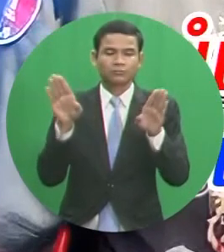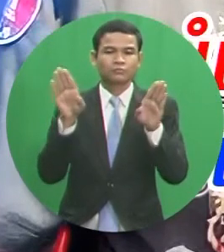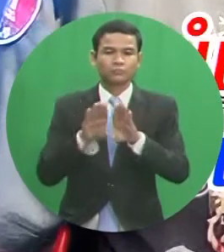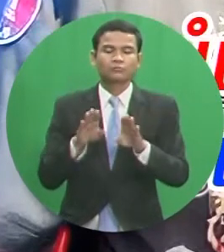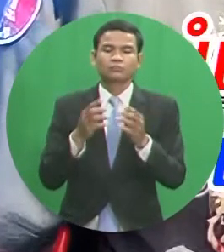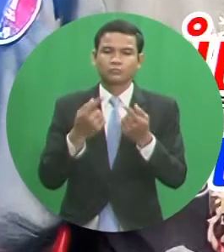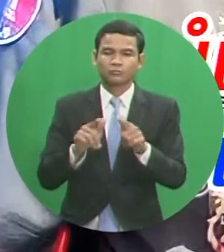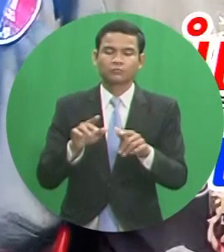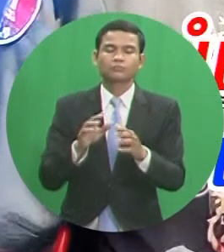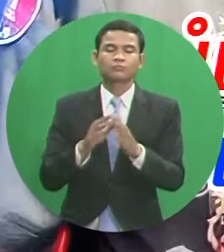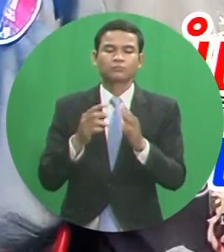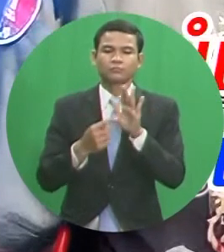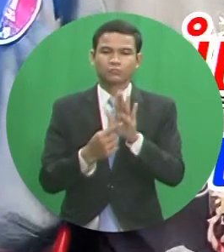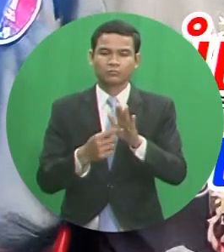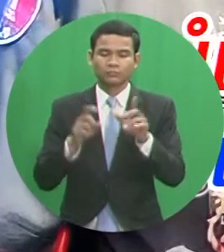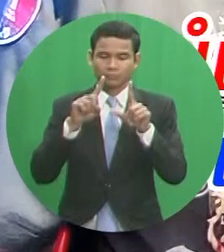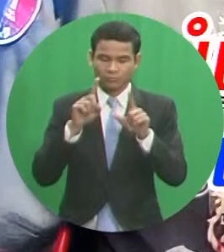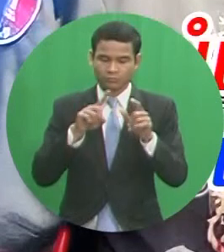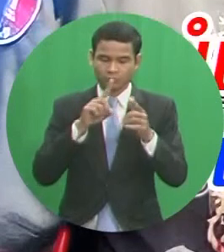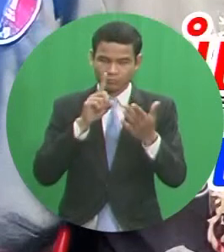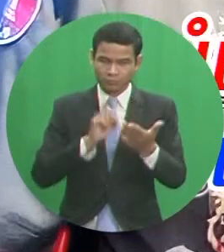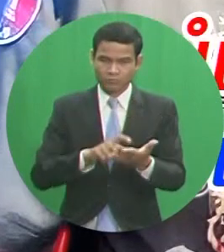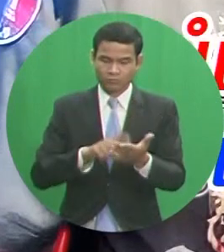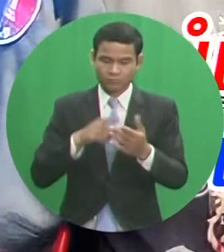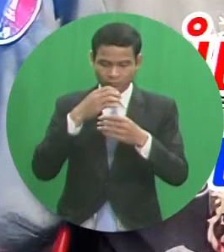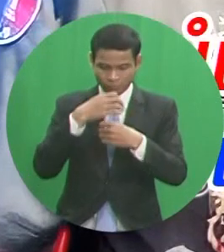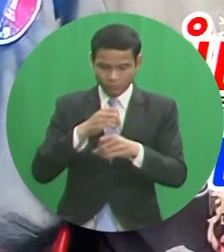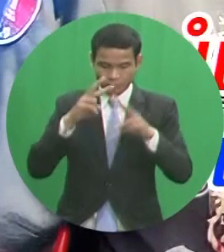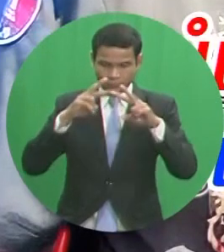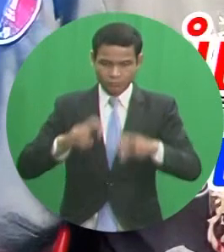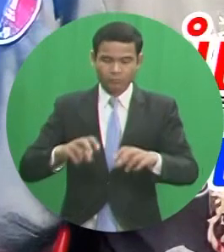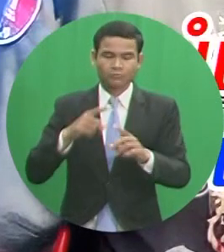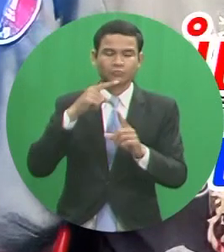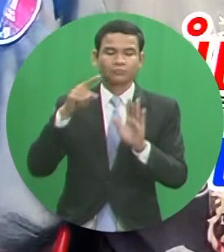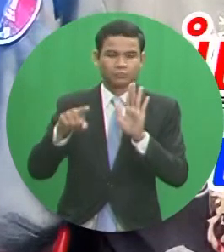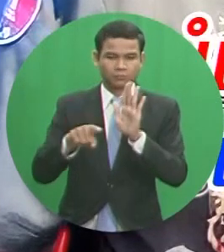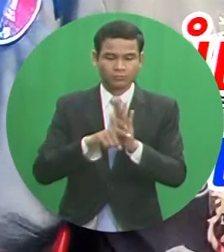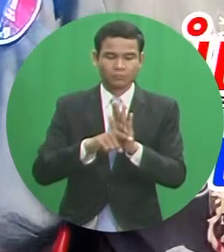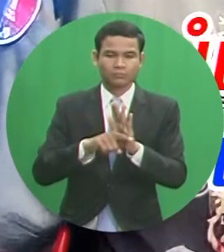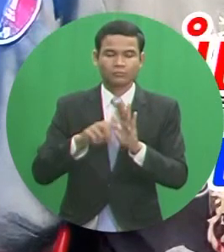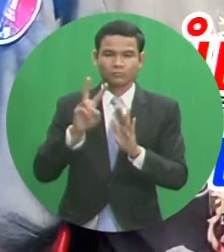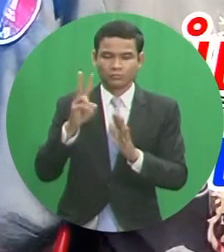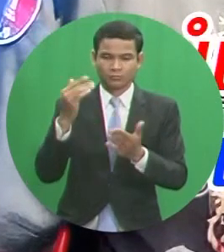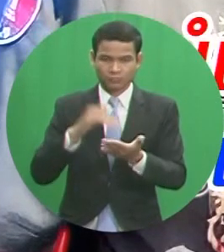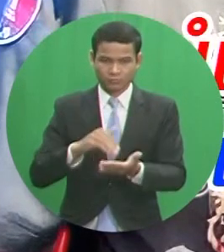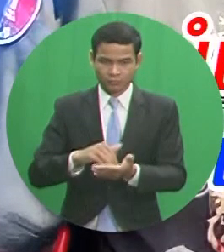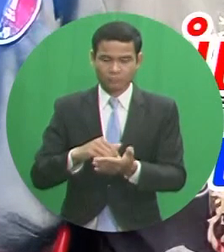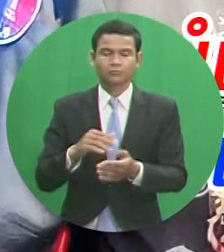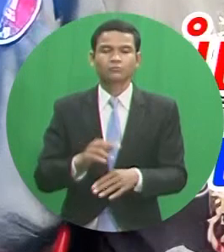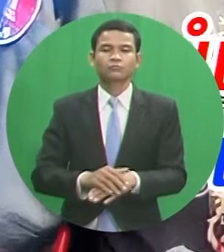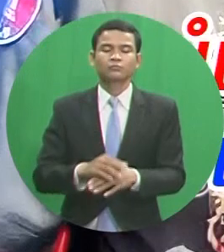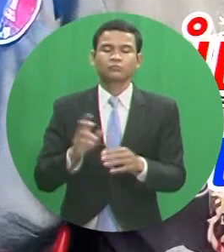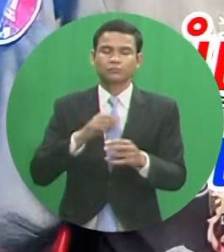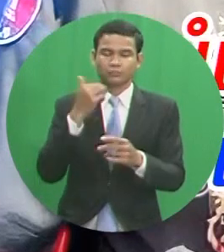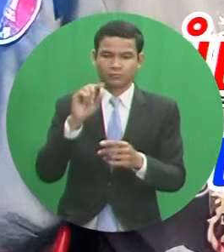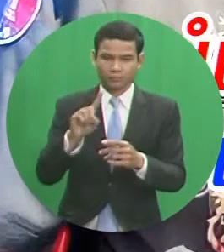លដែលធ្វើតេស្តអវិជ្ជមានចំនួន2ដងតេស្តលើក